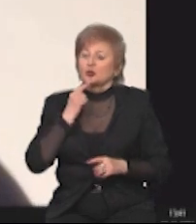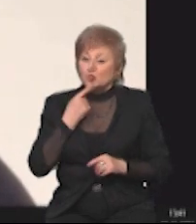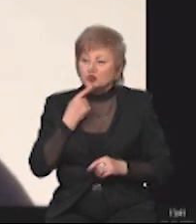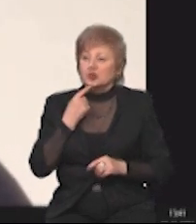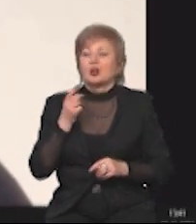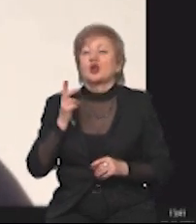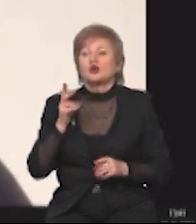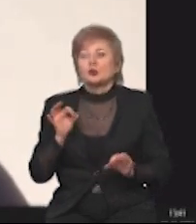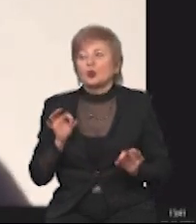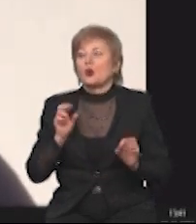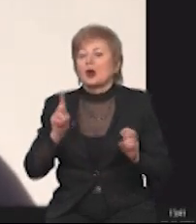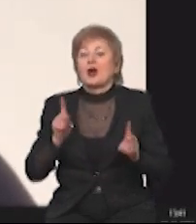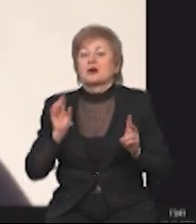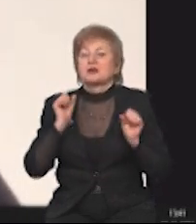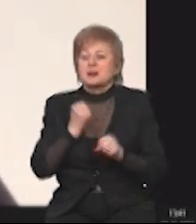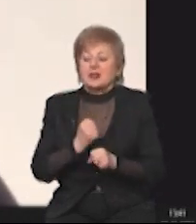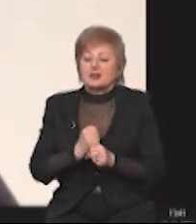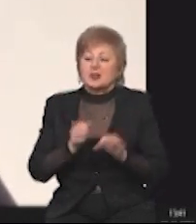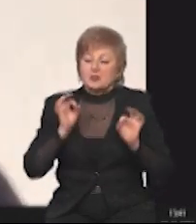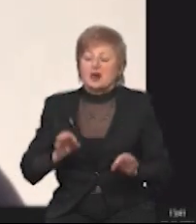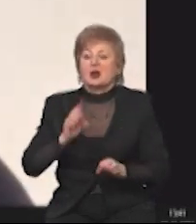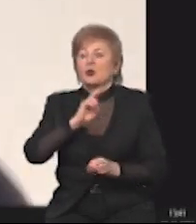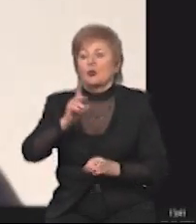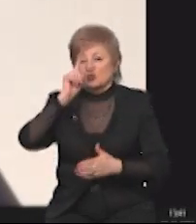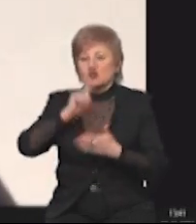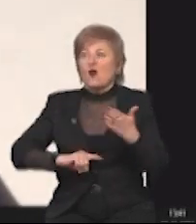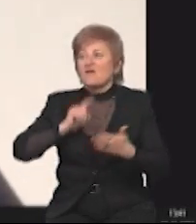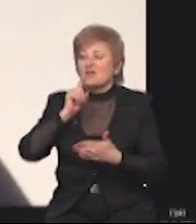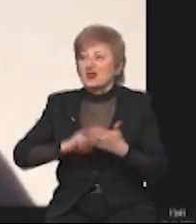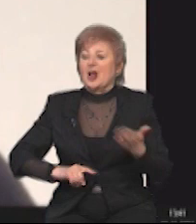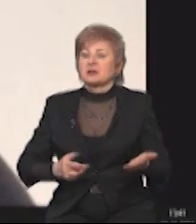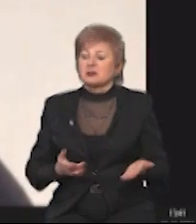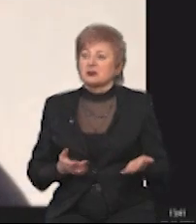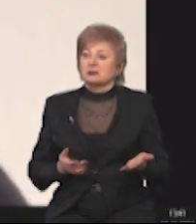надо делать, чтобы избежать пандемии в Украине.